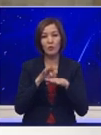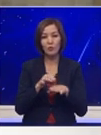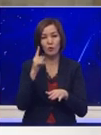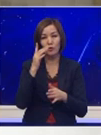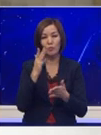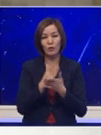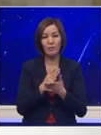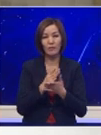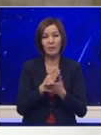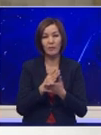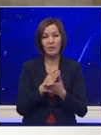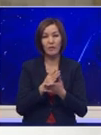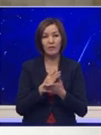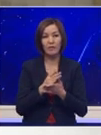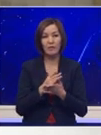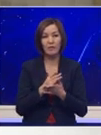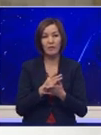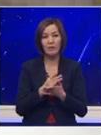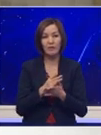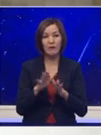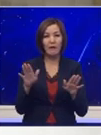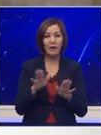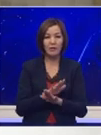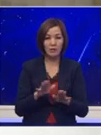есептеймін. Ғаламат-ғаламат әншілер келіпті,